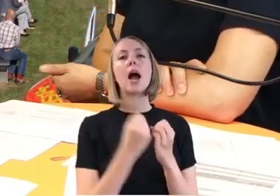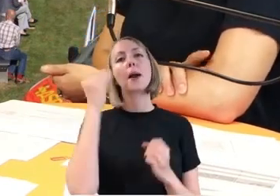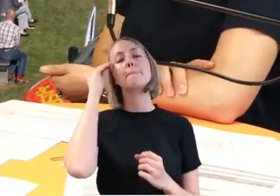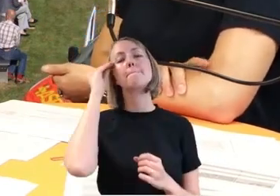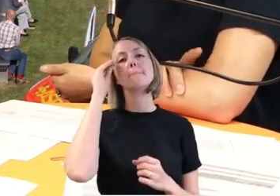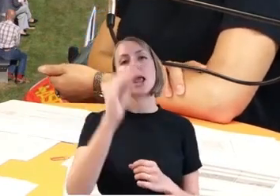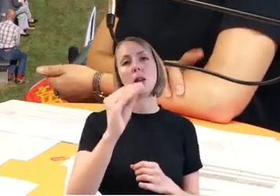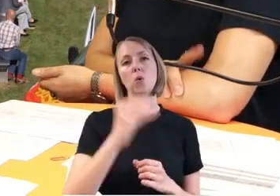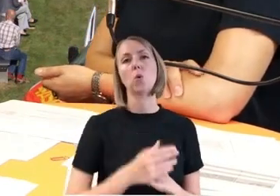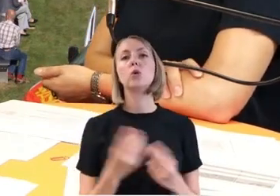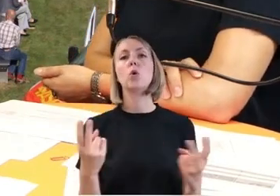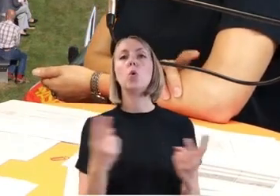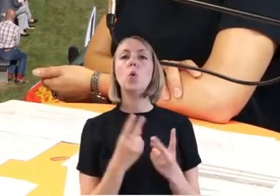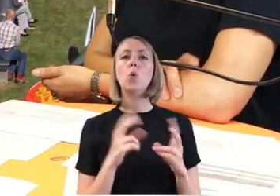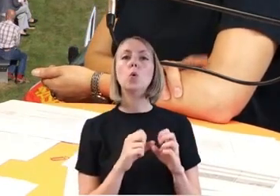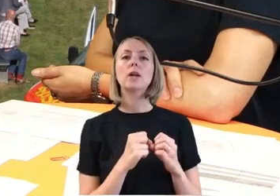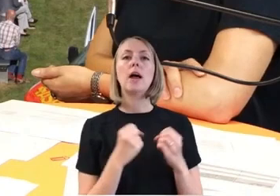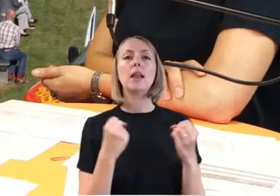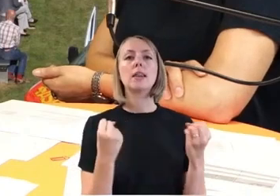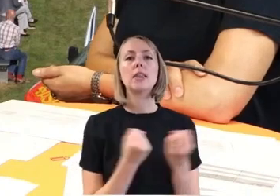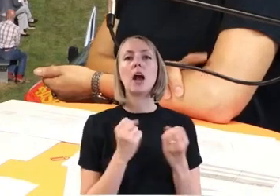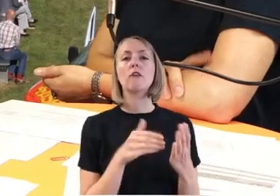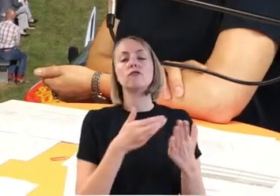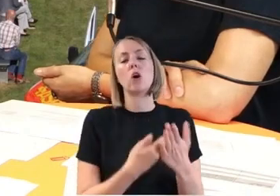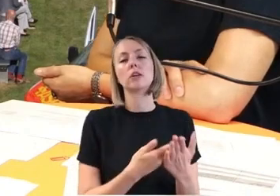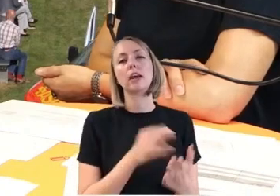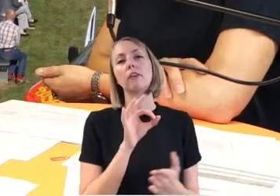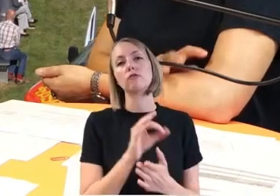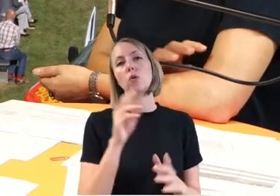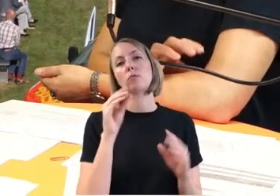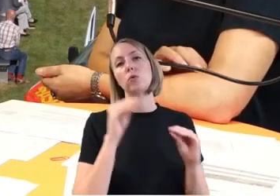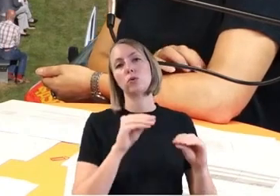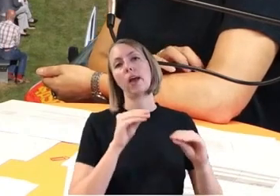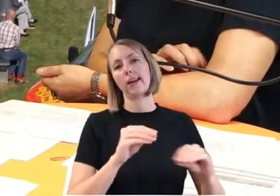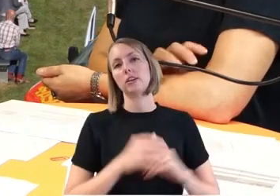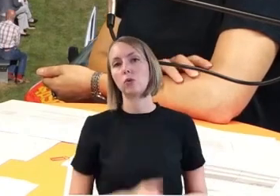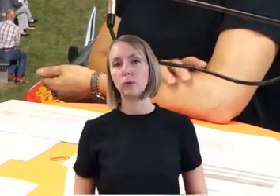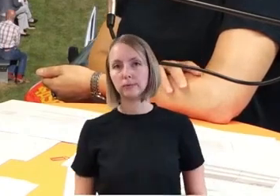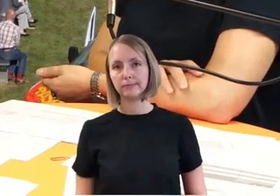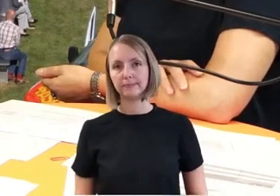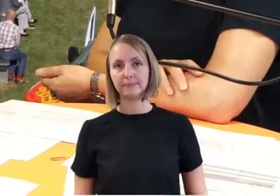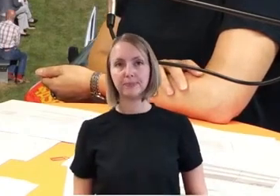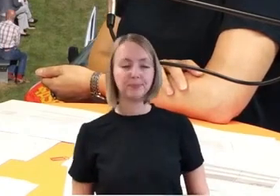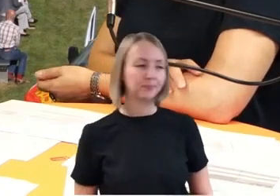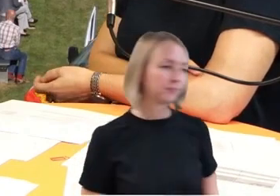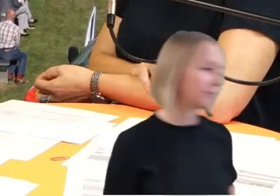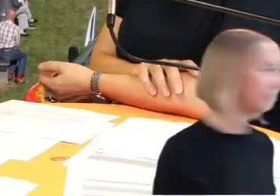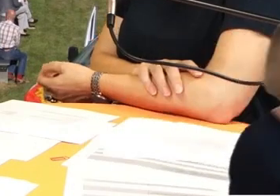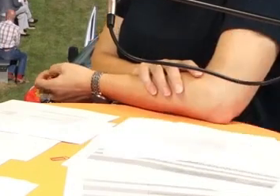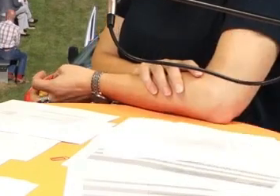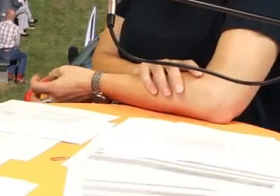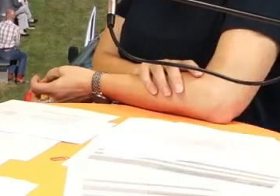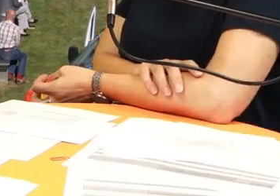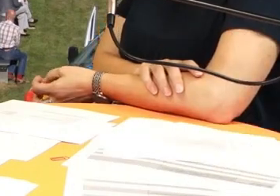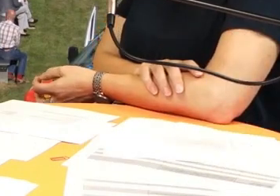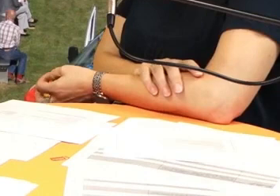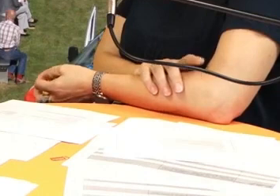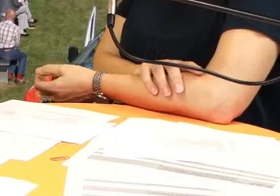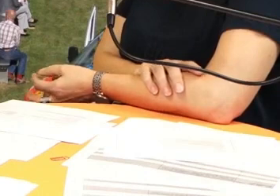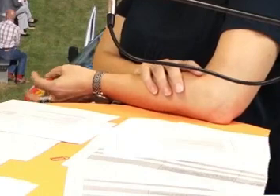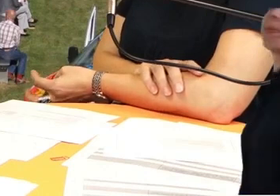oder die lage vorträge zur unterrichtung denn unser blick ist nicht nur national bei diesen